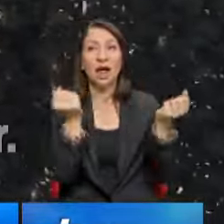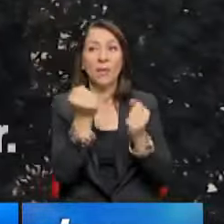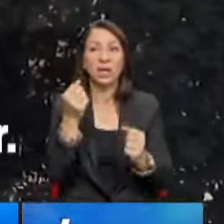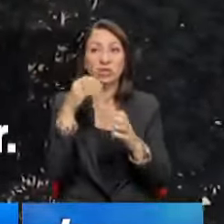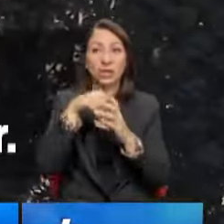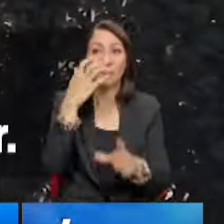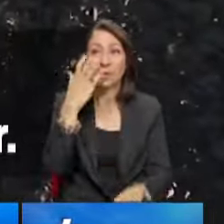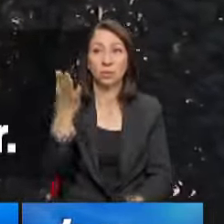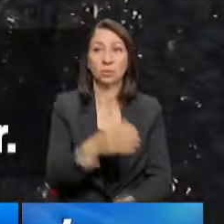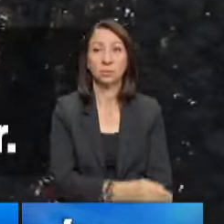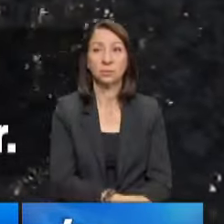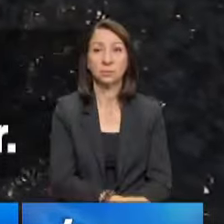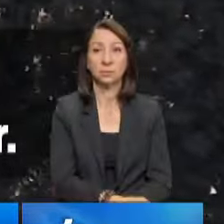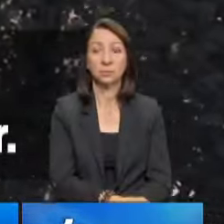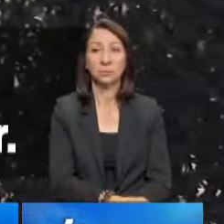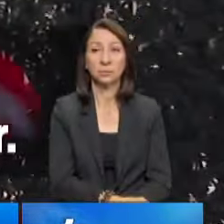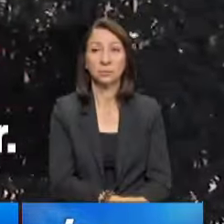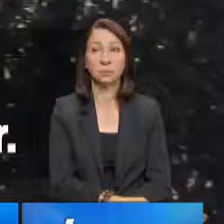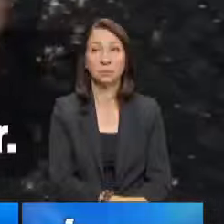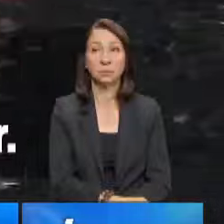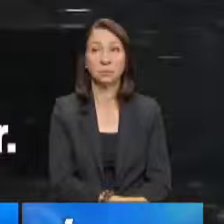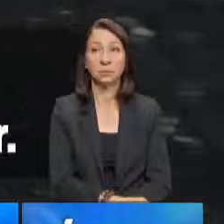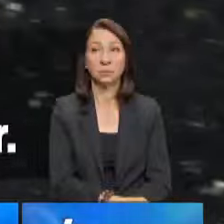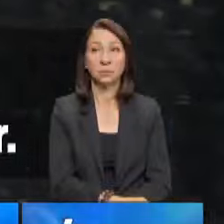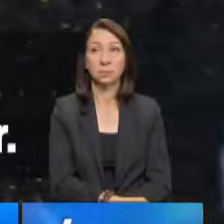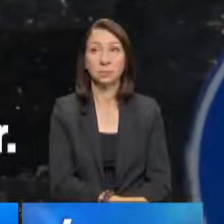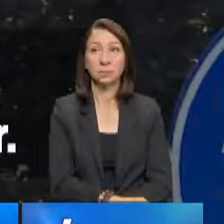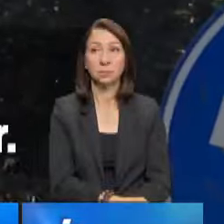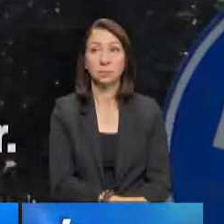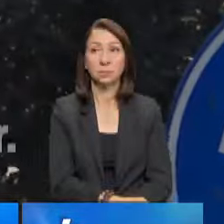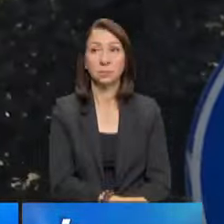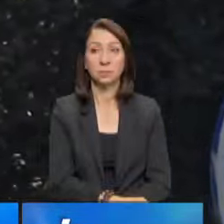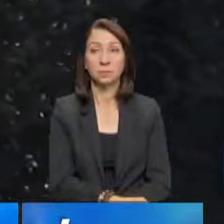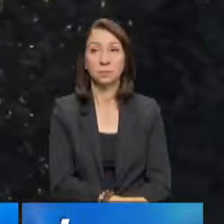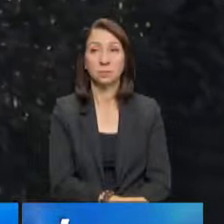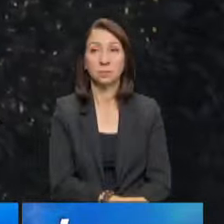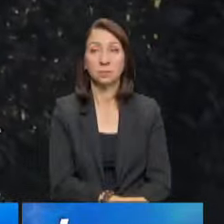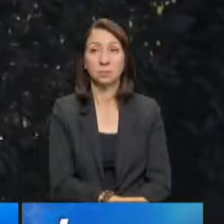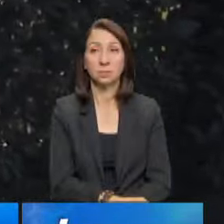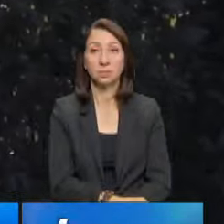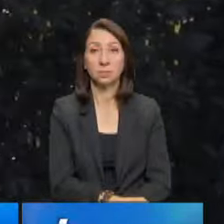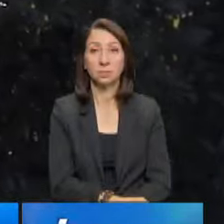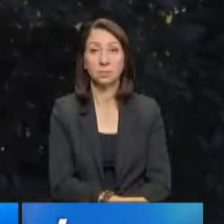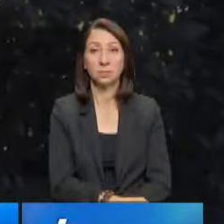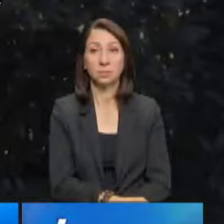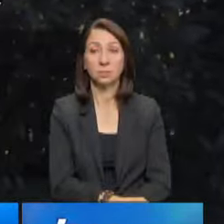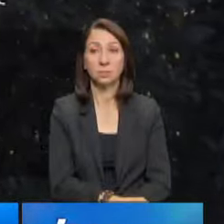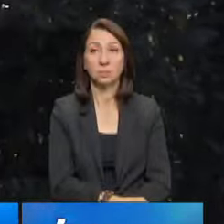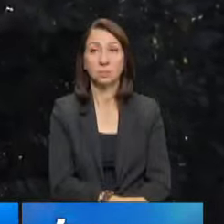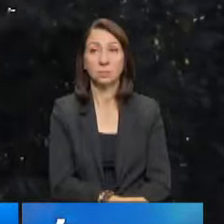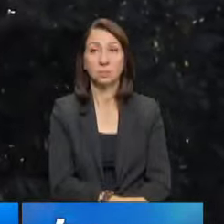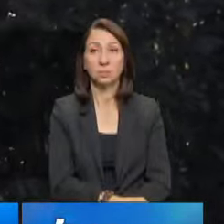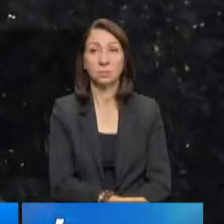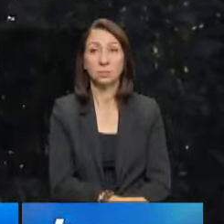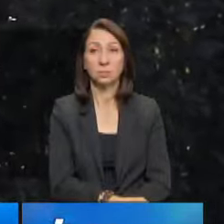içeride bekliyor. Üsküdar Belediyesi'ne. Aşağı gidin Üsküdar Belediyesi'ne. Buyurun. Evet. Üsküdar Belediyesi'ne gidelim. Burası? Burada yok, köpek yok burada.